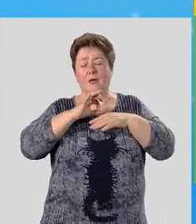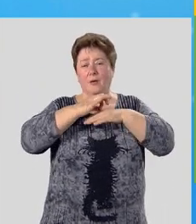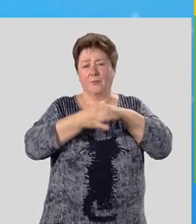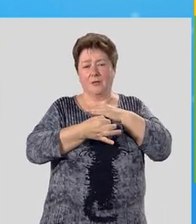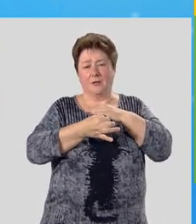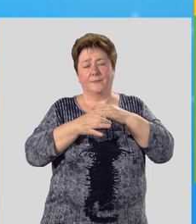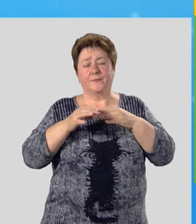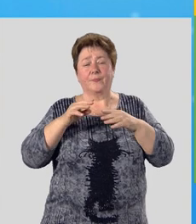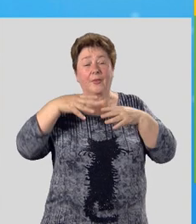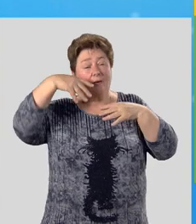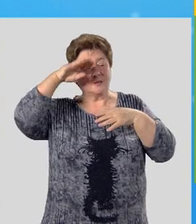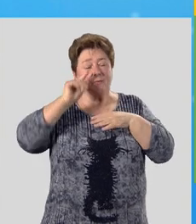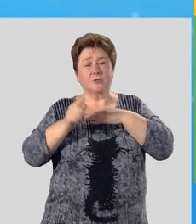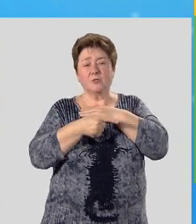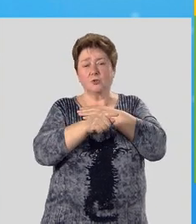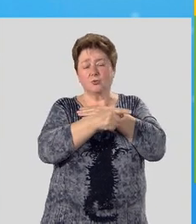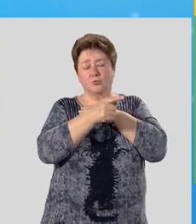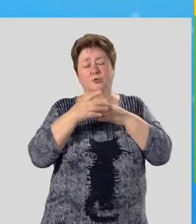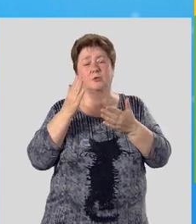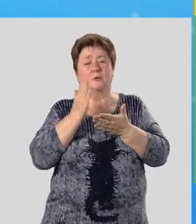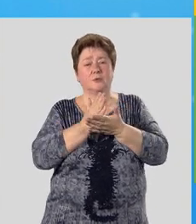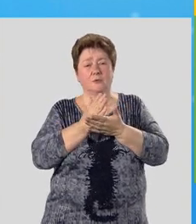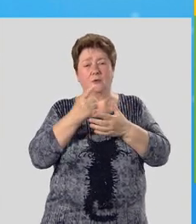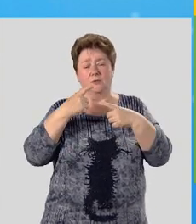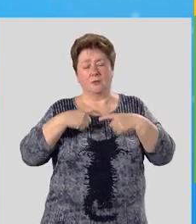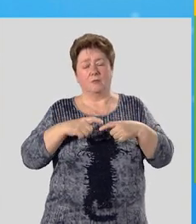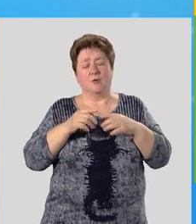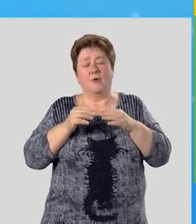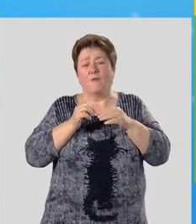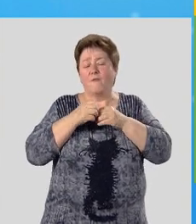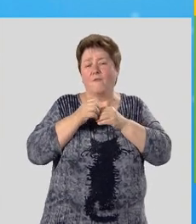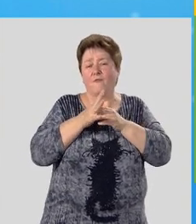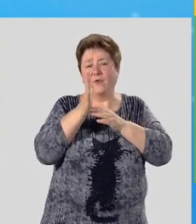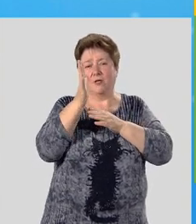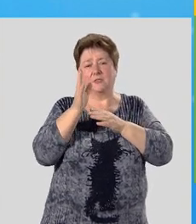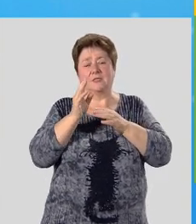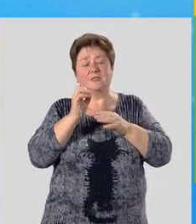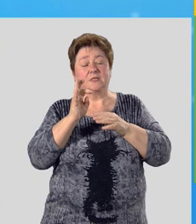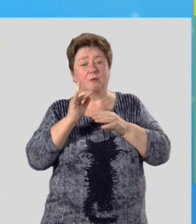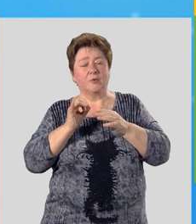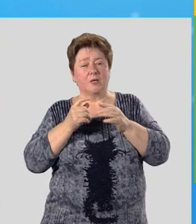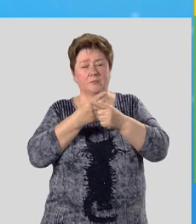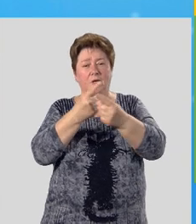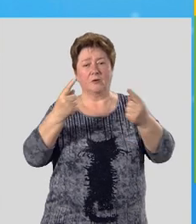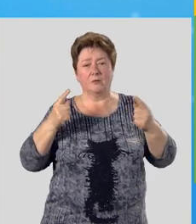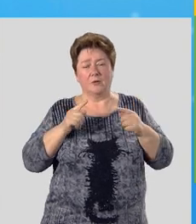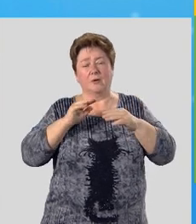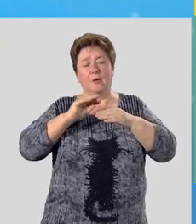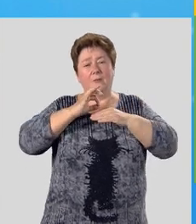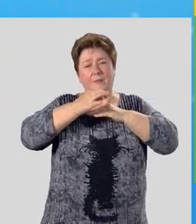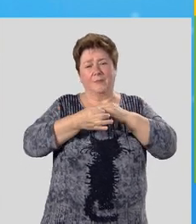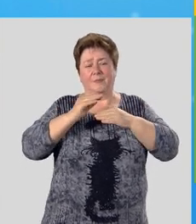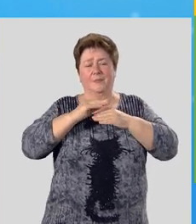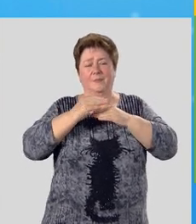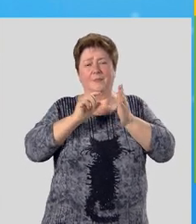эпителии. Реснички и жгутики представляют собой выросты цитоплазмы, окруженные